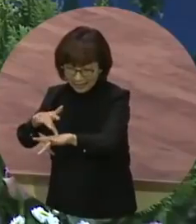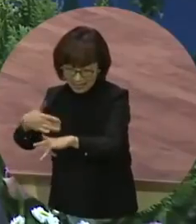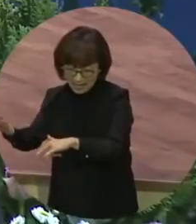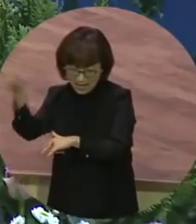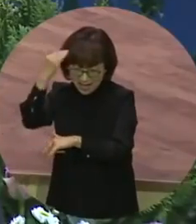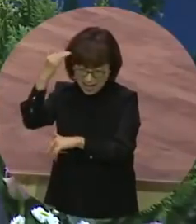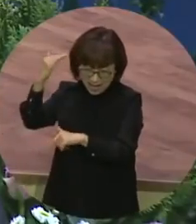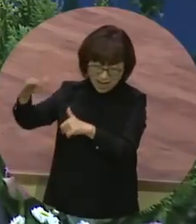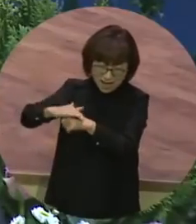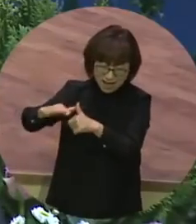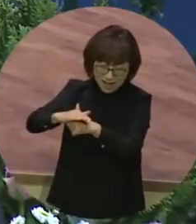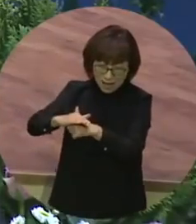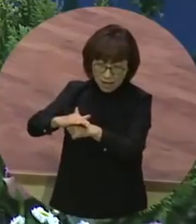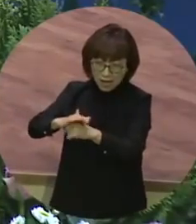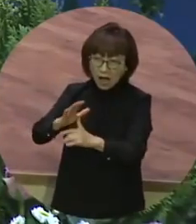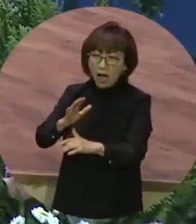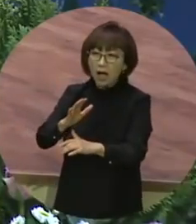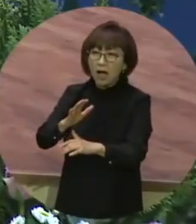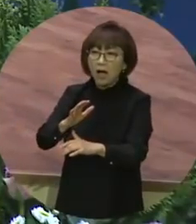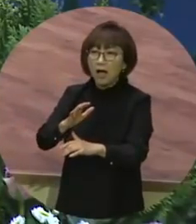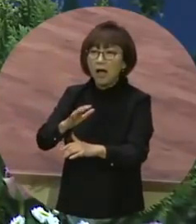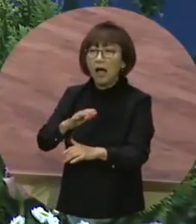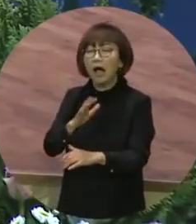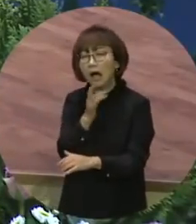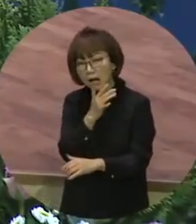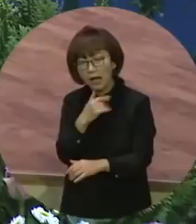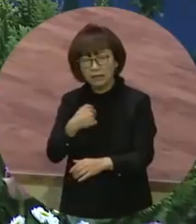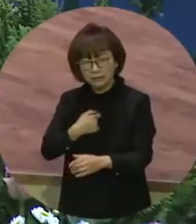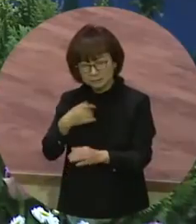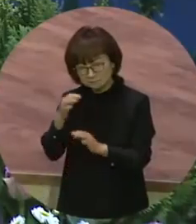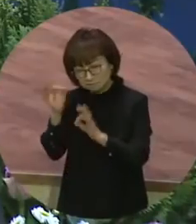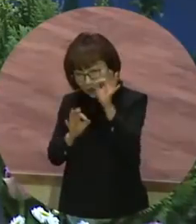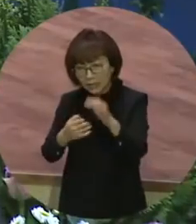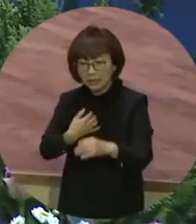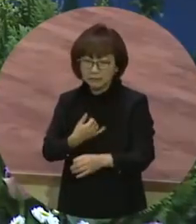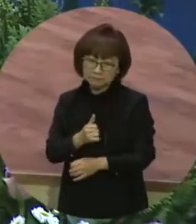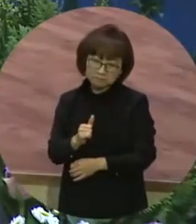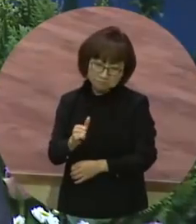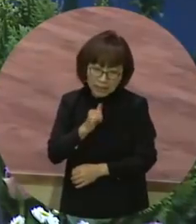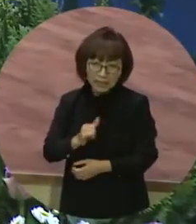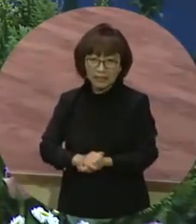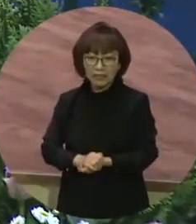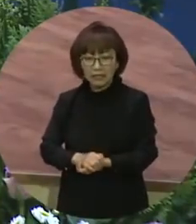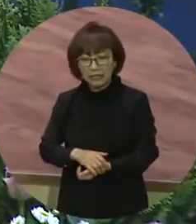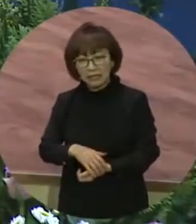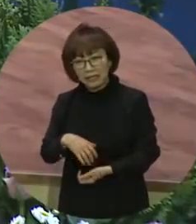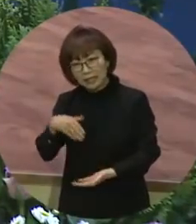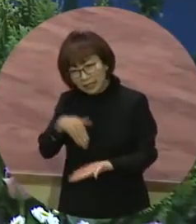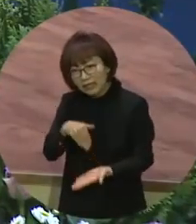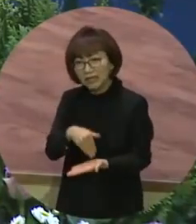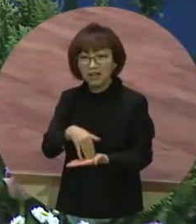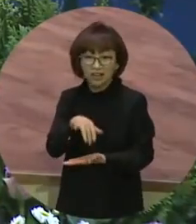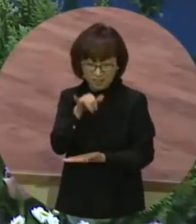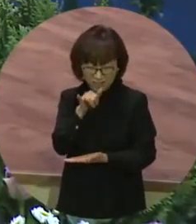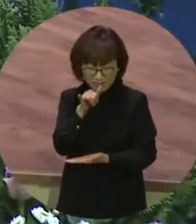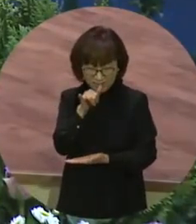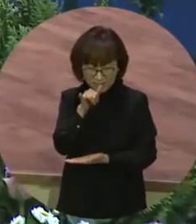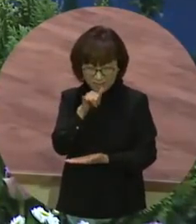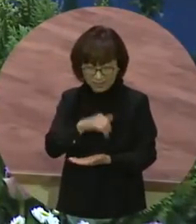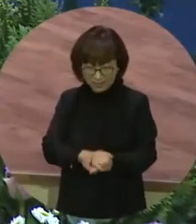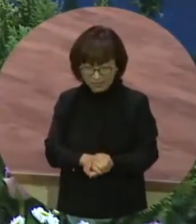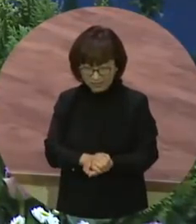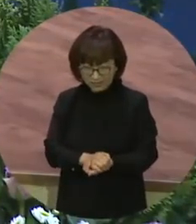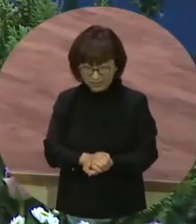하는 일들이 많잖아요. 아이고, 내가 잘못했구나. 내가 그때 그렇게 안 했어야 되는데